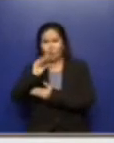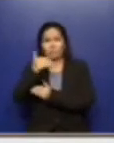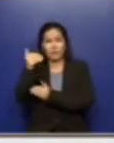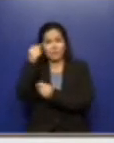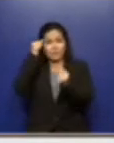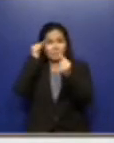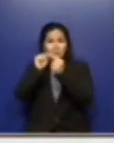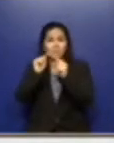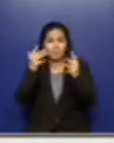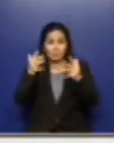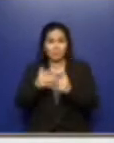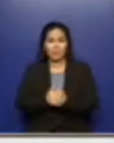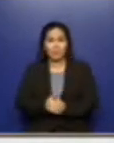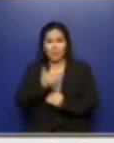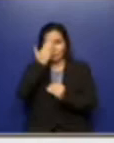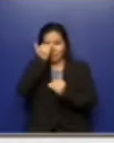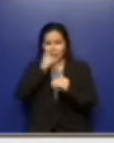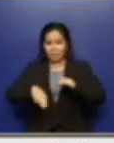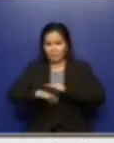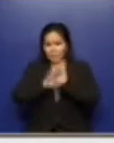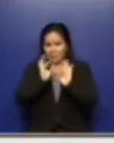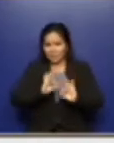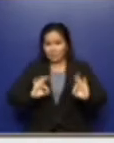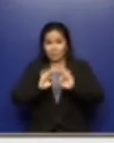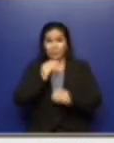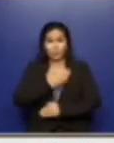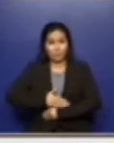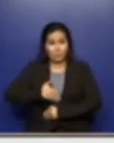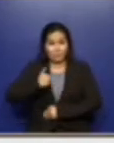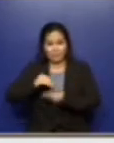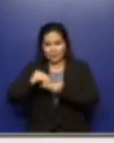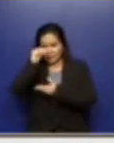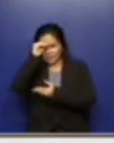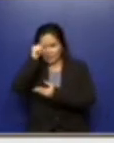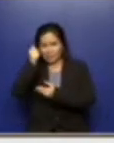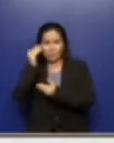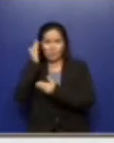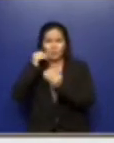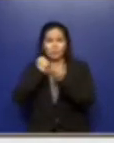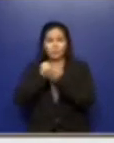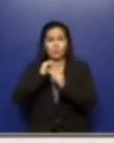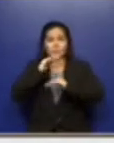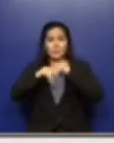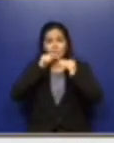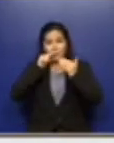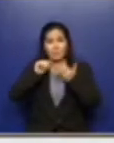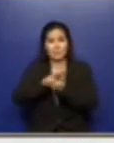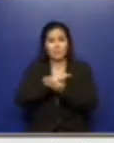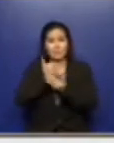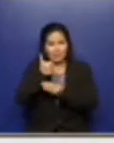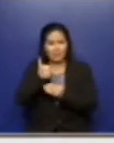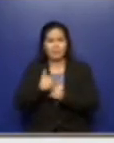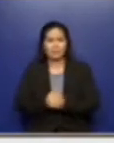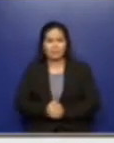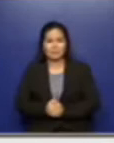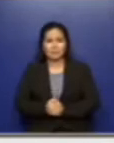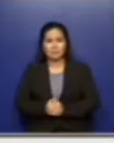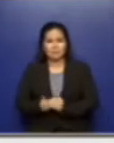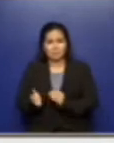เพื่อจะไปพัฒนาประเทศในขณะเดียวกันนั้นเมื่อการศึกษาไม่ดีโดยเฉพาะยิ่งกับอาชี